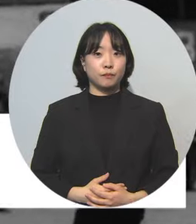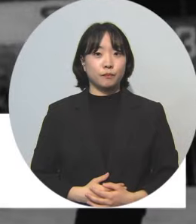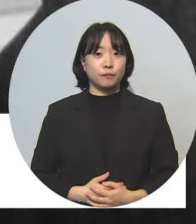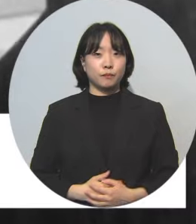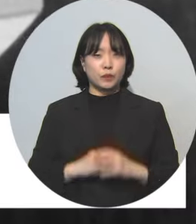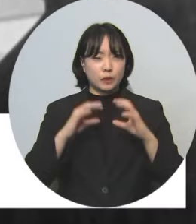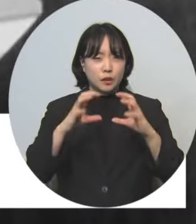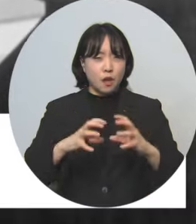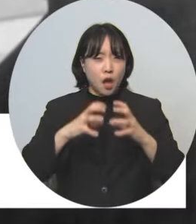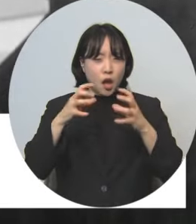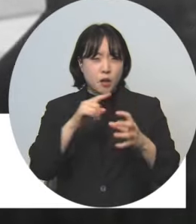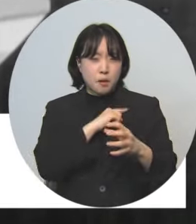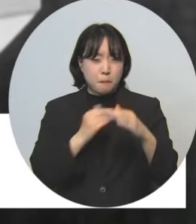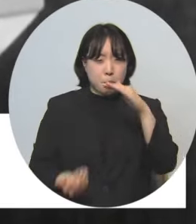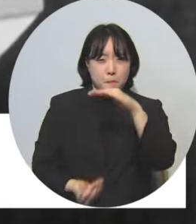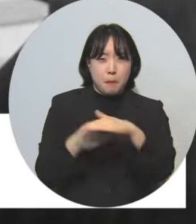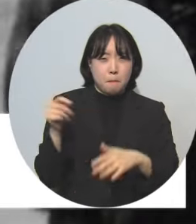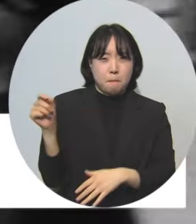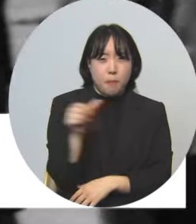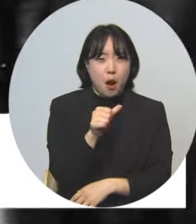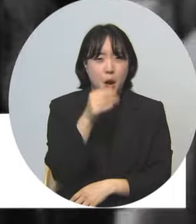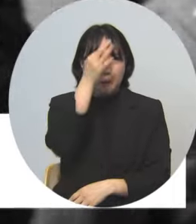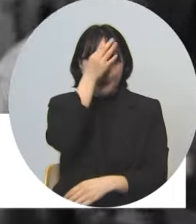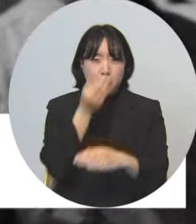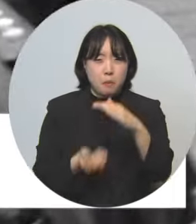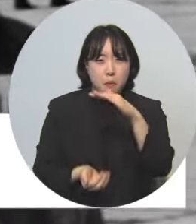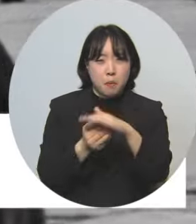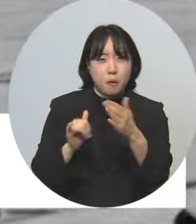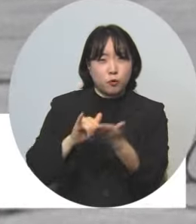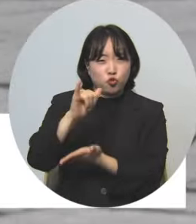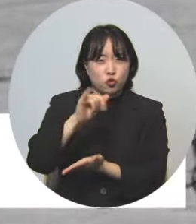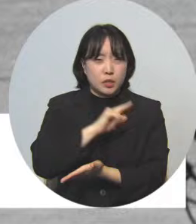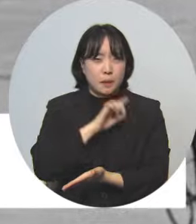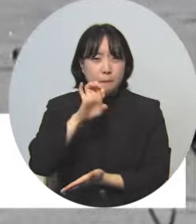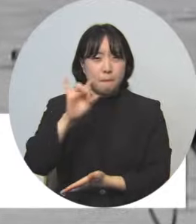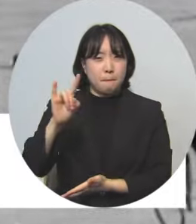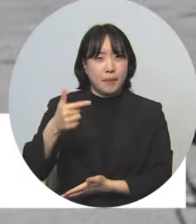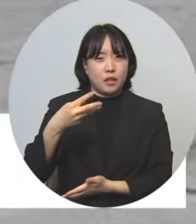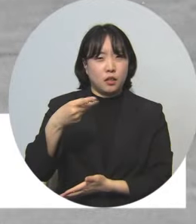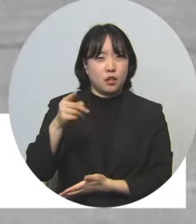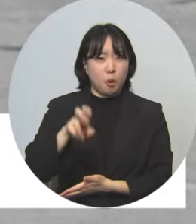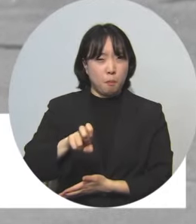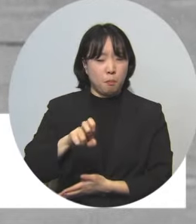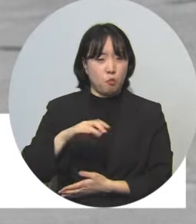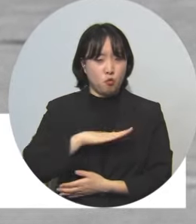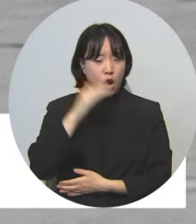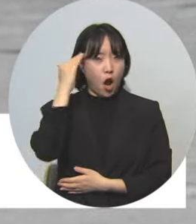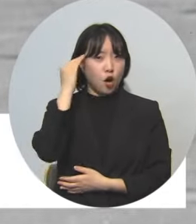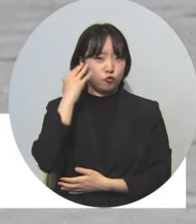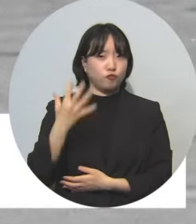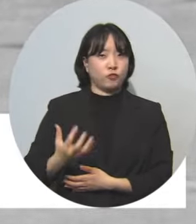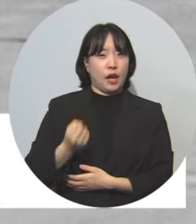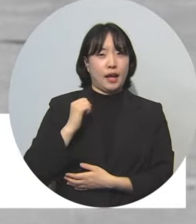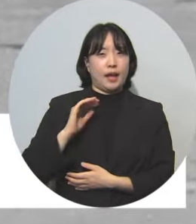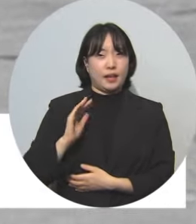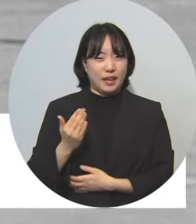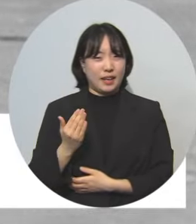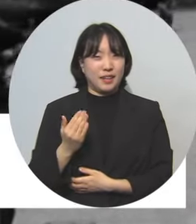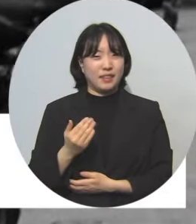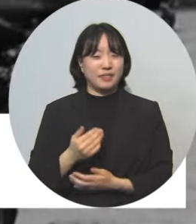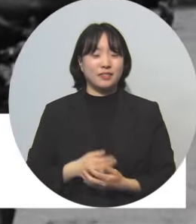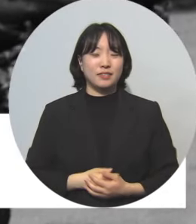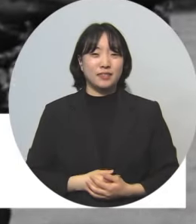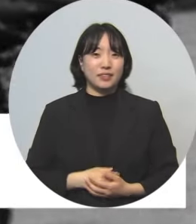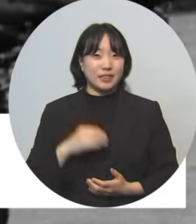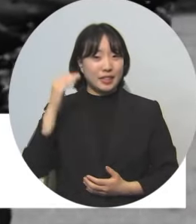세계에서 가장 빠르고 우수한 최신의 증폭기인 이른바 팬텀기를 우리 공군도 갖게 되었습니다. 이로써 우리나라는